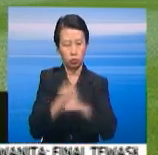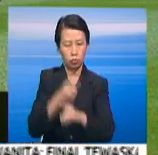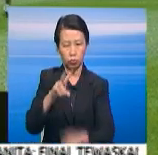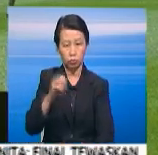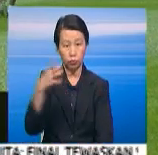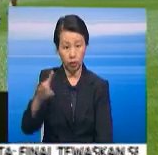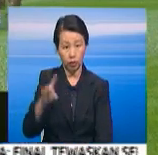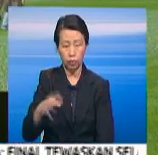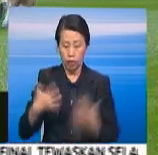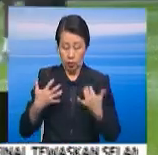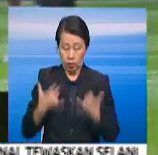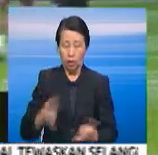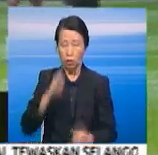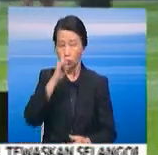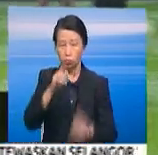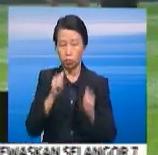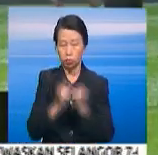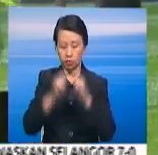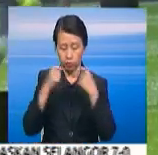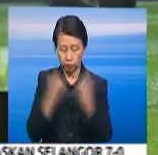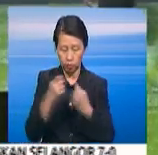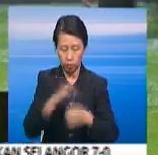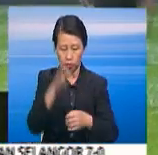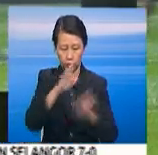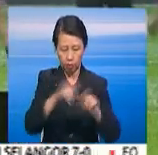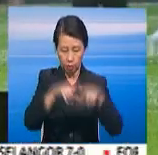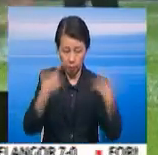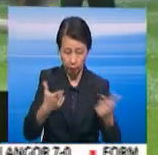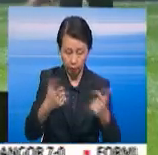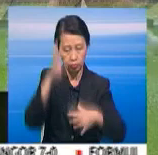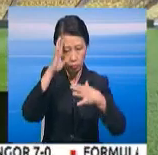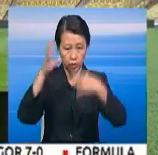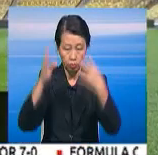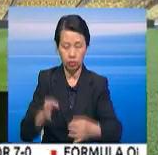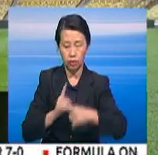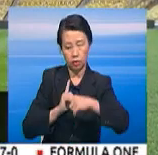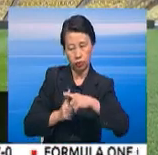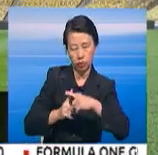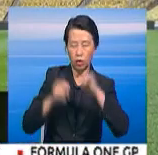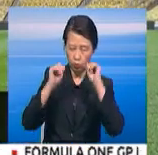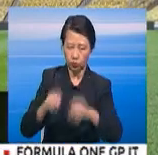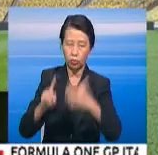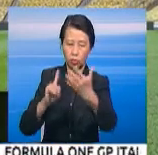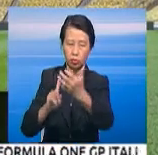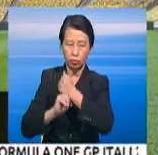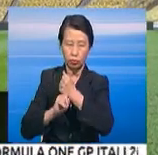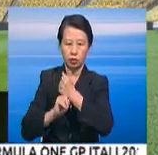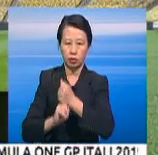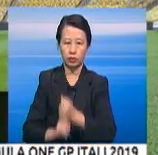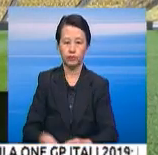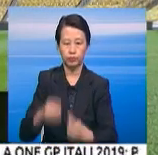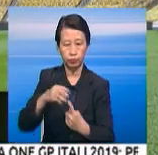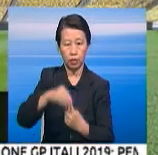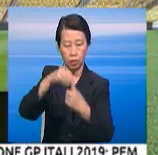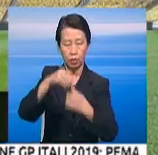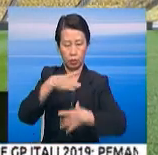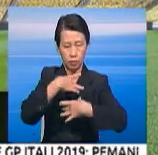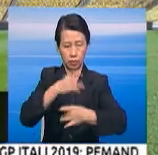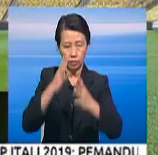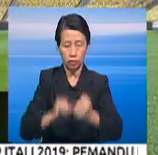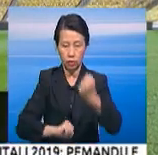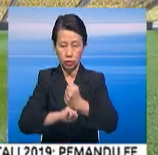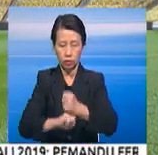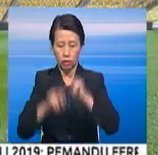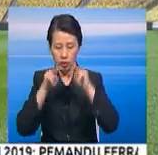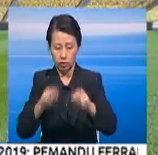Namun kali ini pastinya dengan skuad dan semangat berbeza, keputusan positif mampu dicapai. Khas buat peminat,